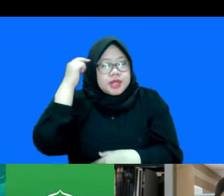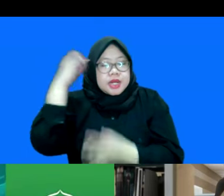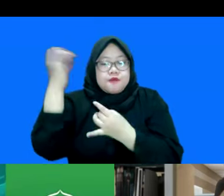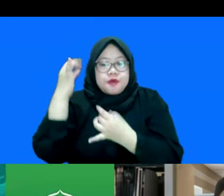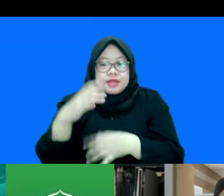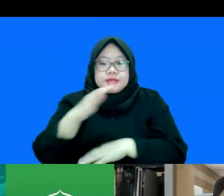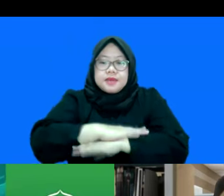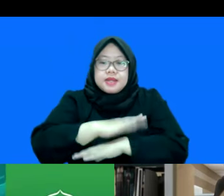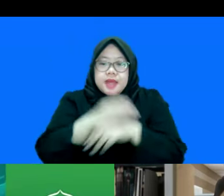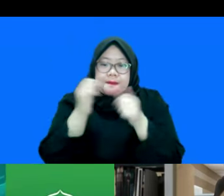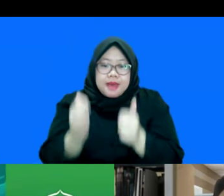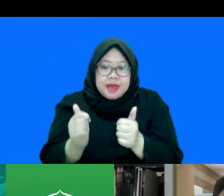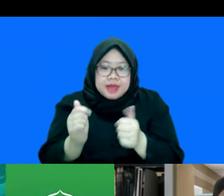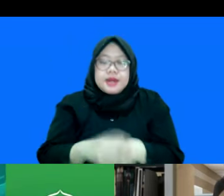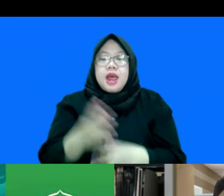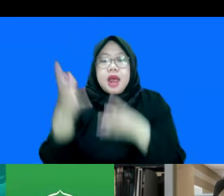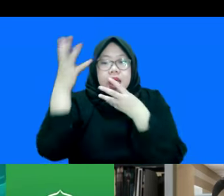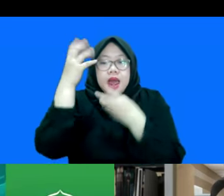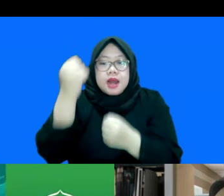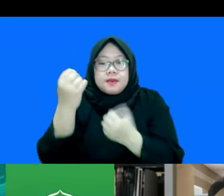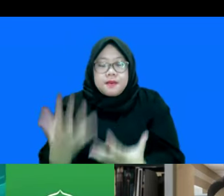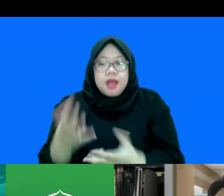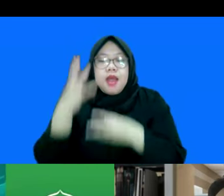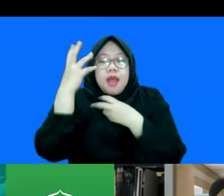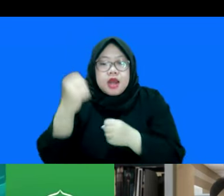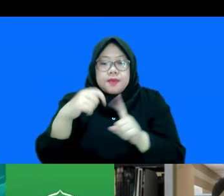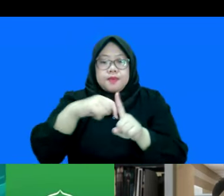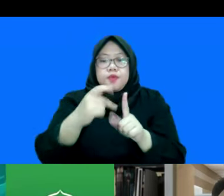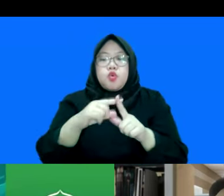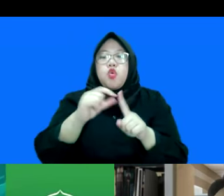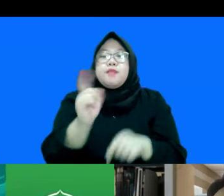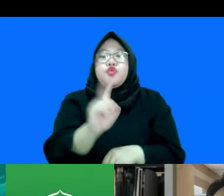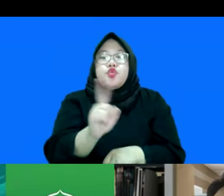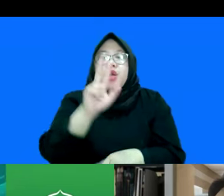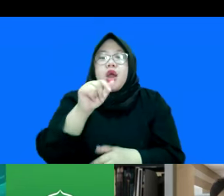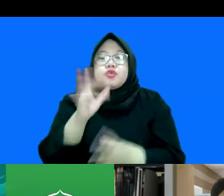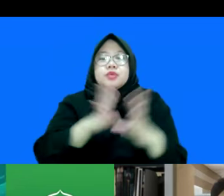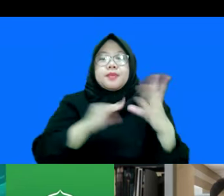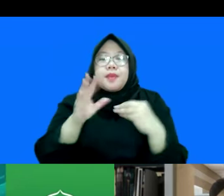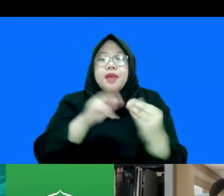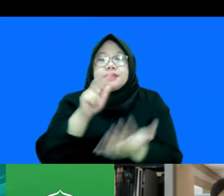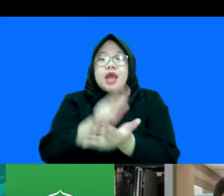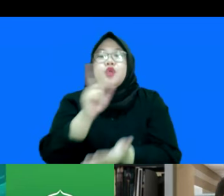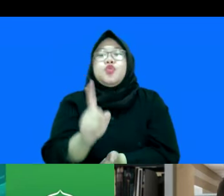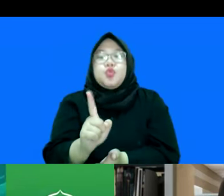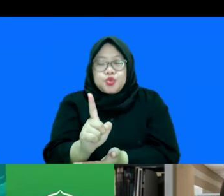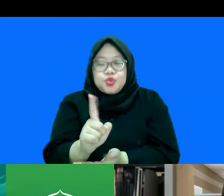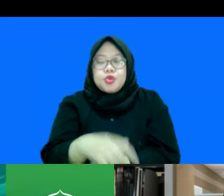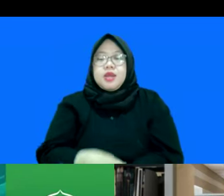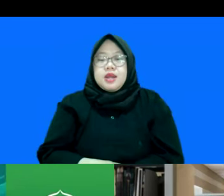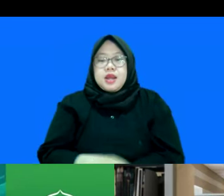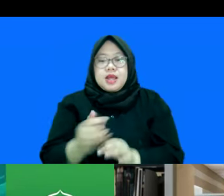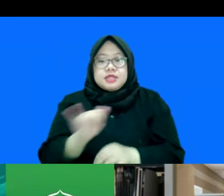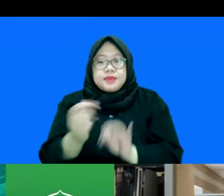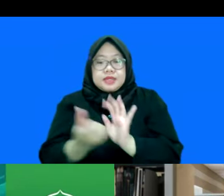Dan harapannya juga kemudian KUHAP terlebih dahulu yang kemudian dibahas dan disahkan. Ya seperti halnya tadi